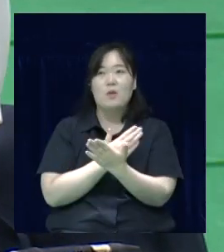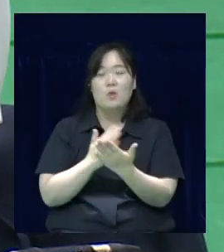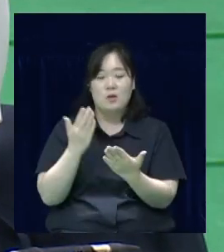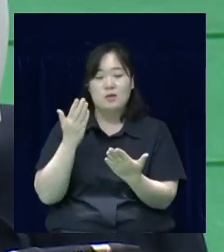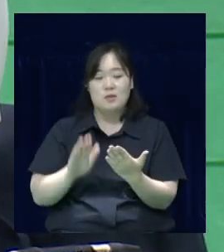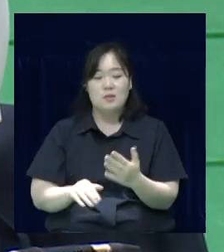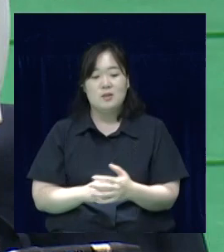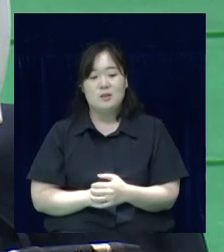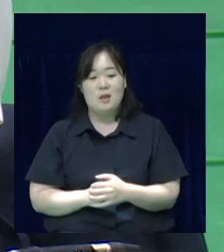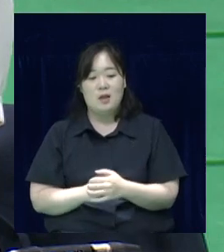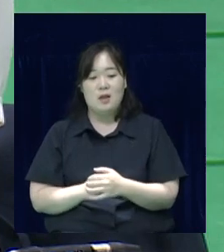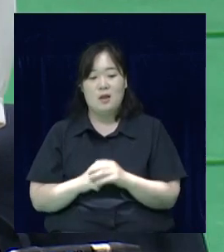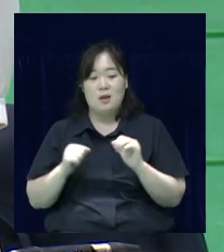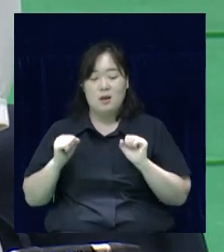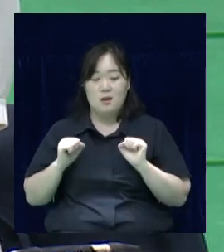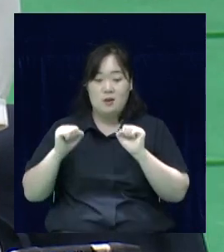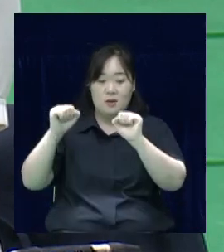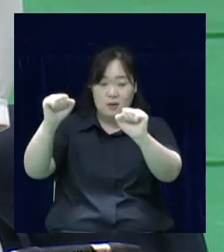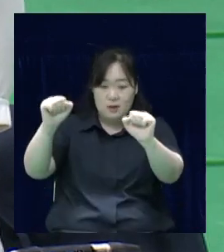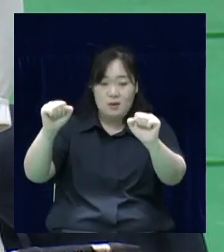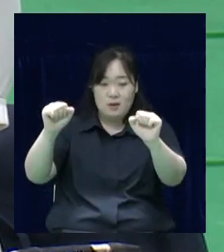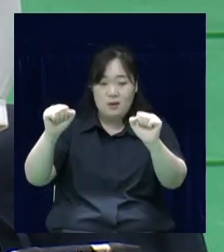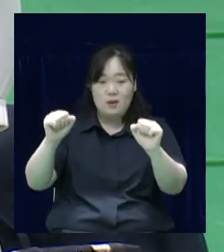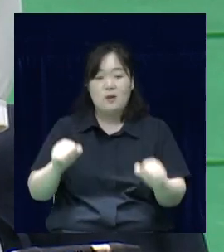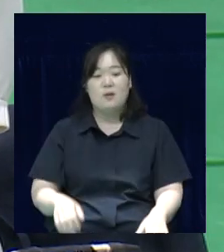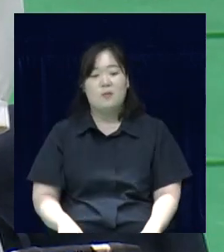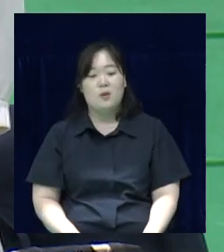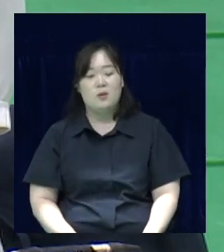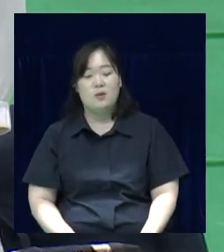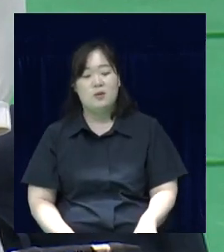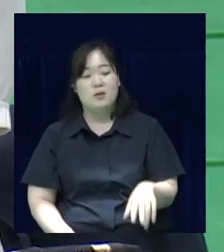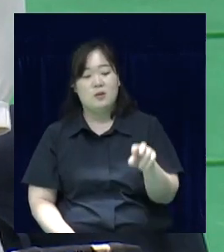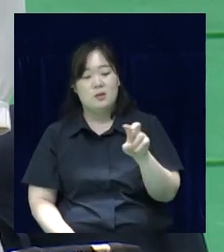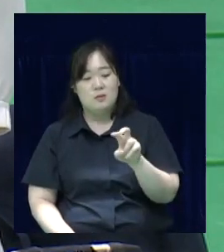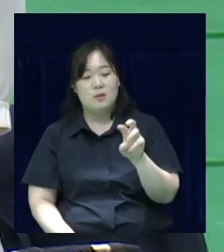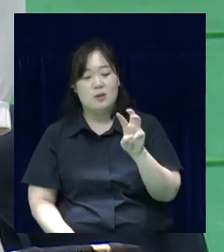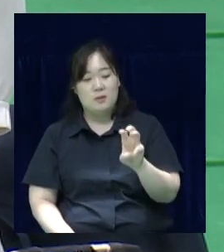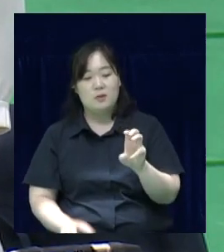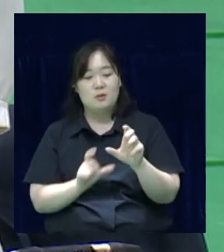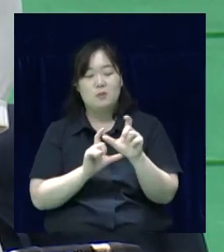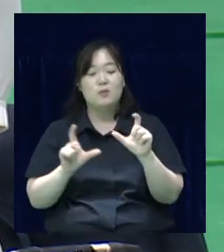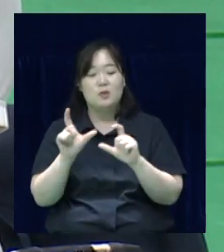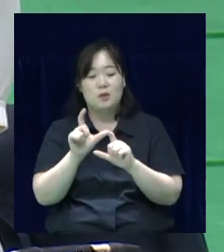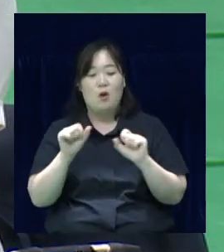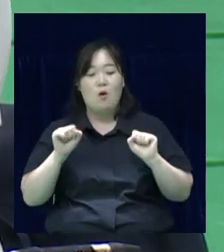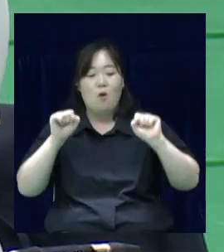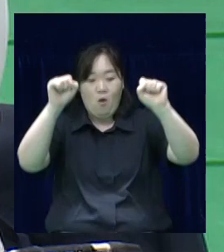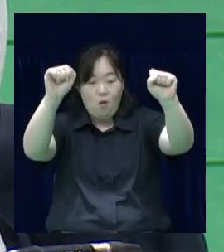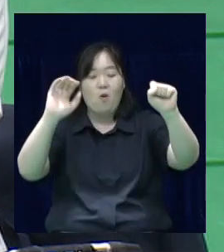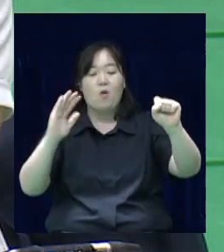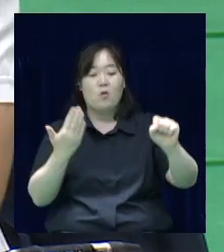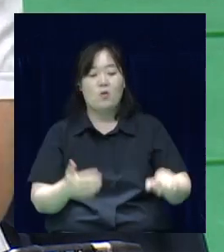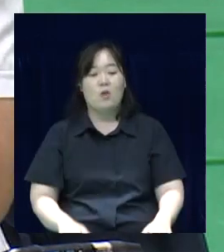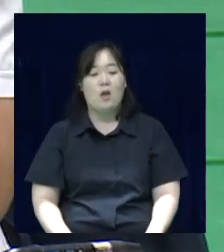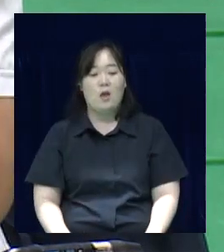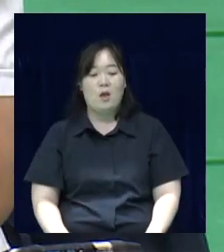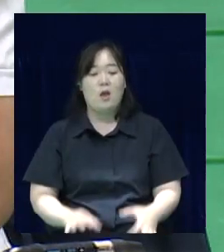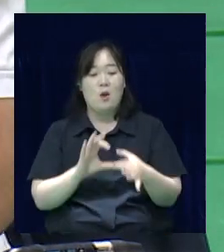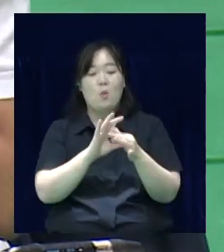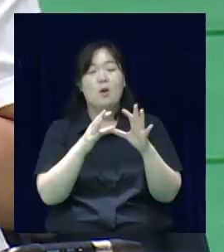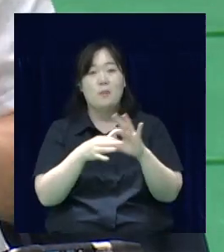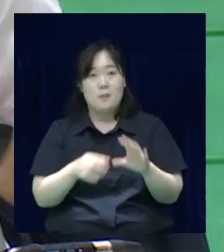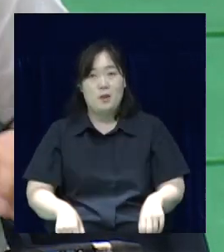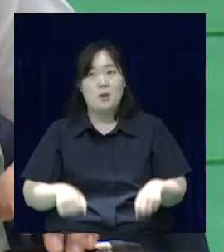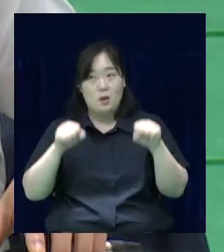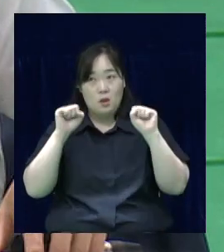어떤 많이 좋은 선수들은 20에서 30kg 정도를 더 들게 되어 있습니다. 예. 아마 보통 뭐 올림픽이나 이런 쪽에서 역도 경기를